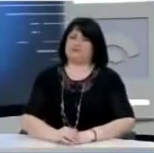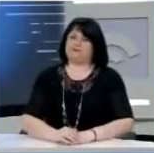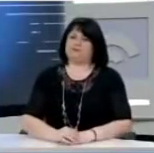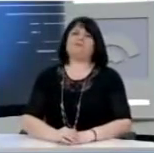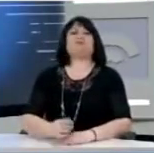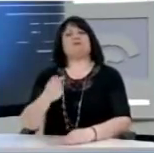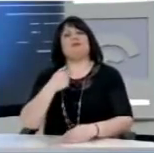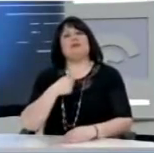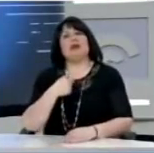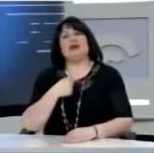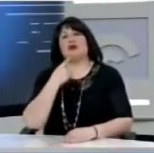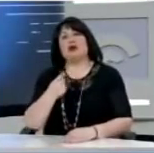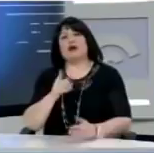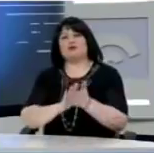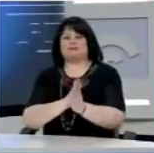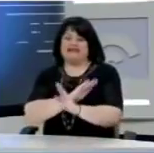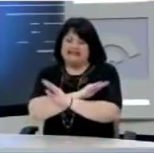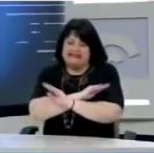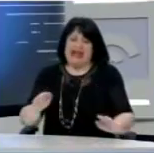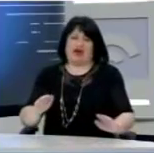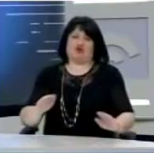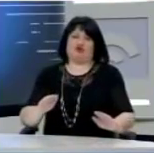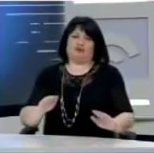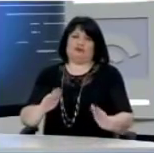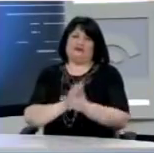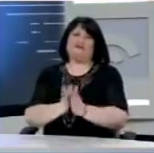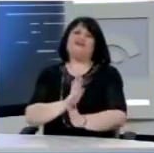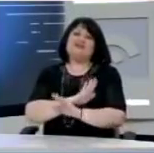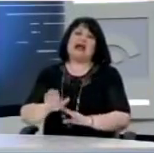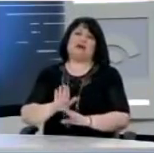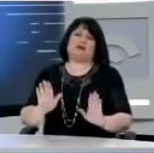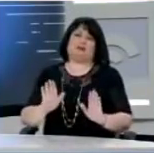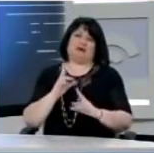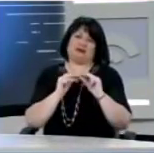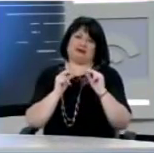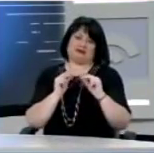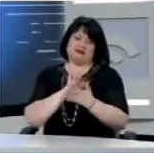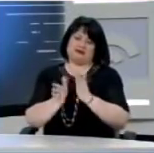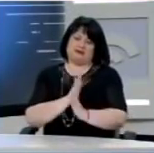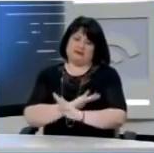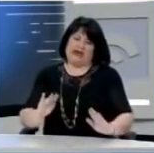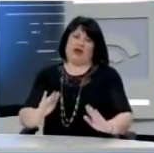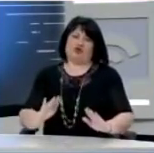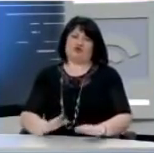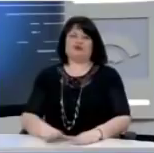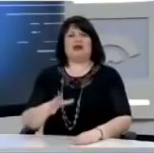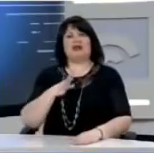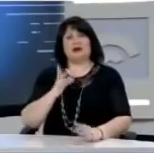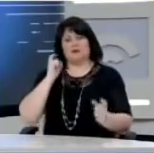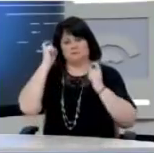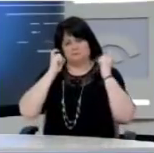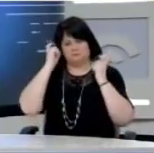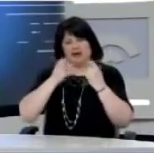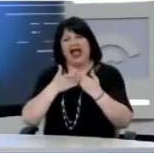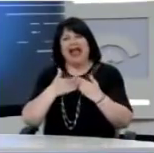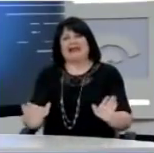Εγώ λοιπόν λέω ως εδώ αυτή η συζήτηση. Ως εδώ. Όμως, θέλω να διερωτηθώ